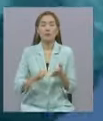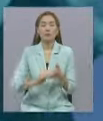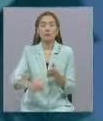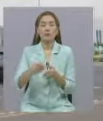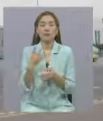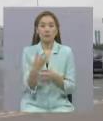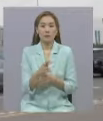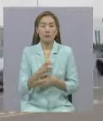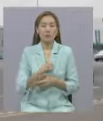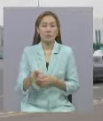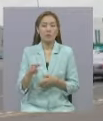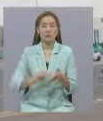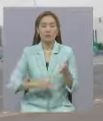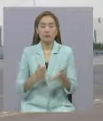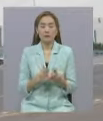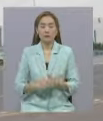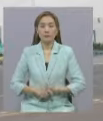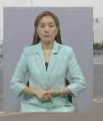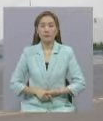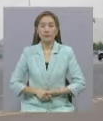около 14 млн комментариев